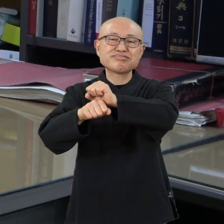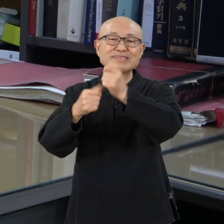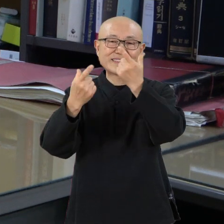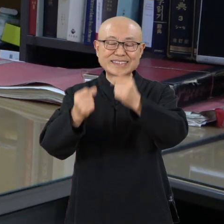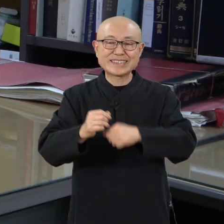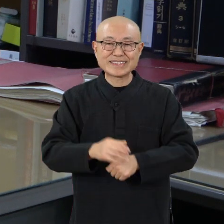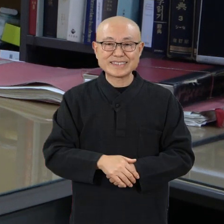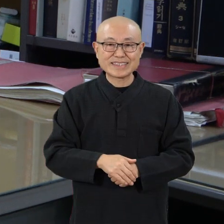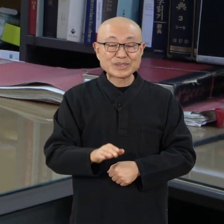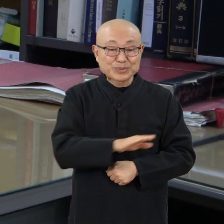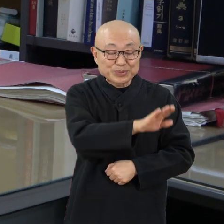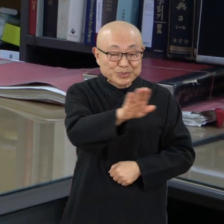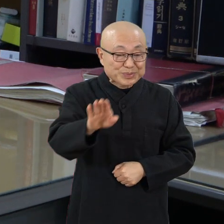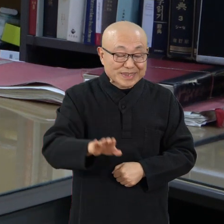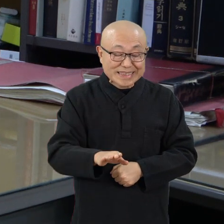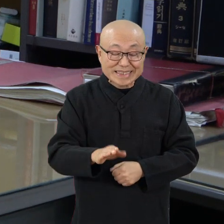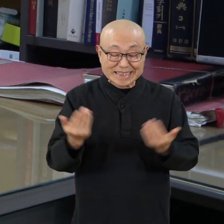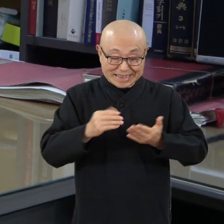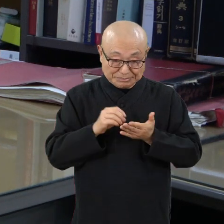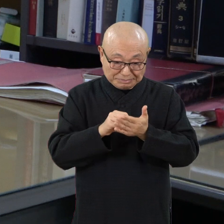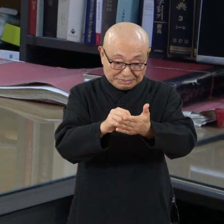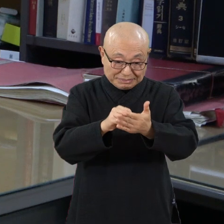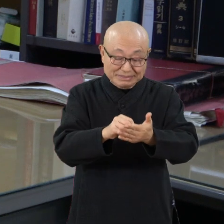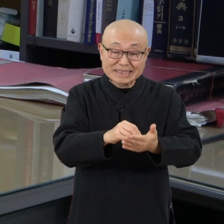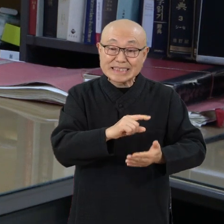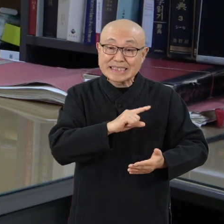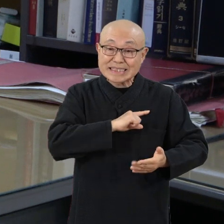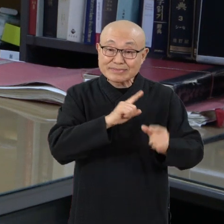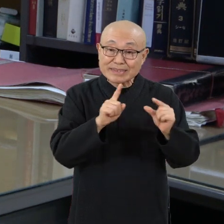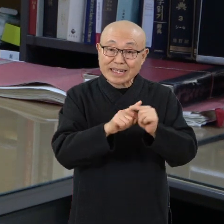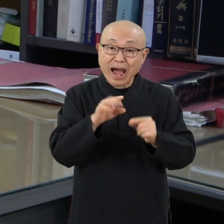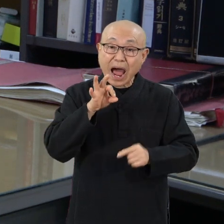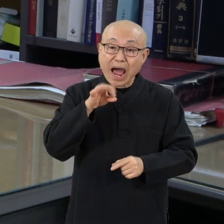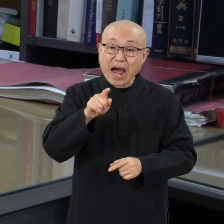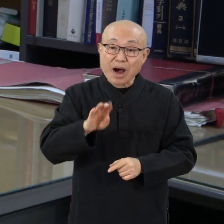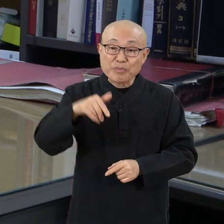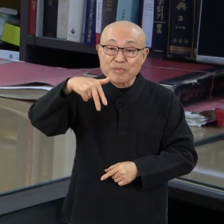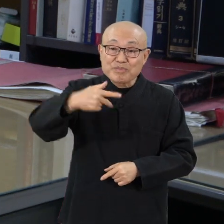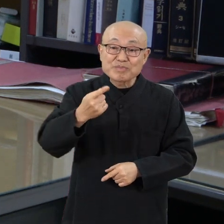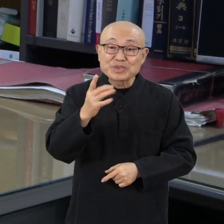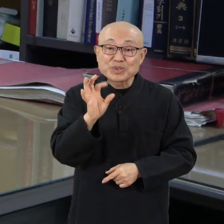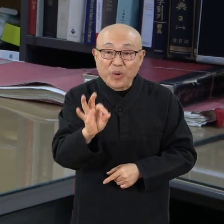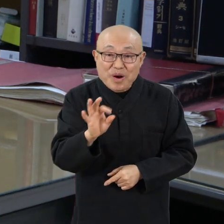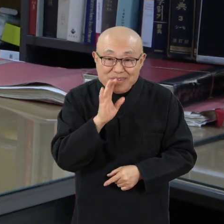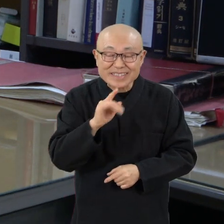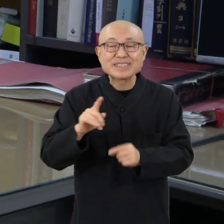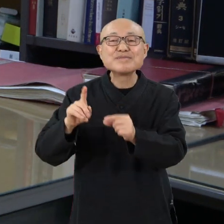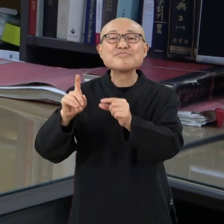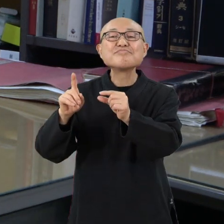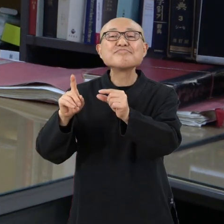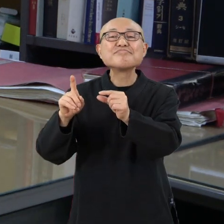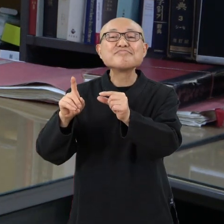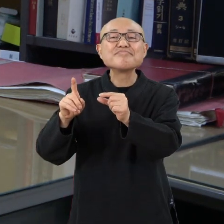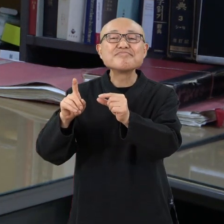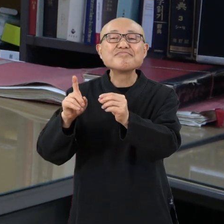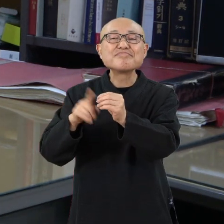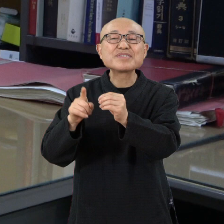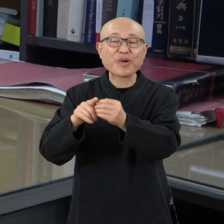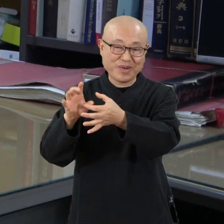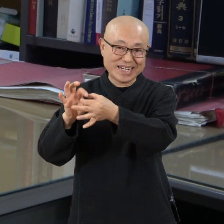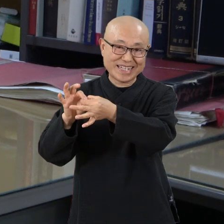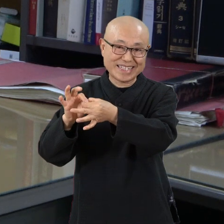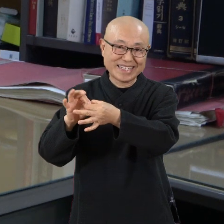우리가 직종을 갖는 걸 업종이라고 그럽니다. 그게 다 이제 그런 의미예요. 불교 용어예요. 그래서 현생에